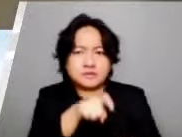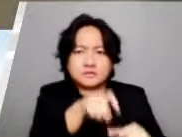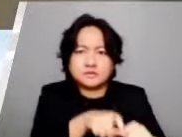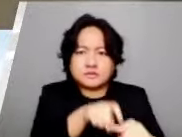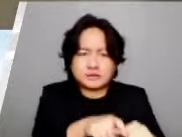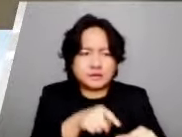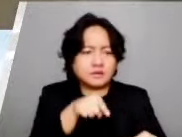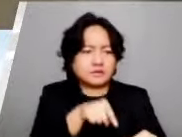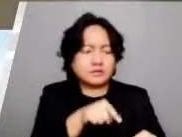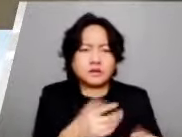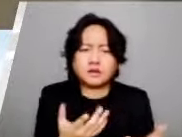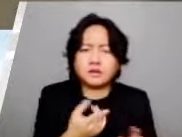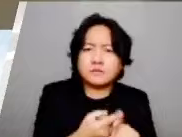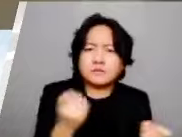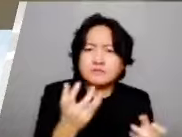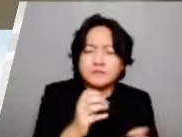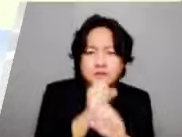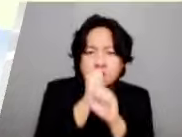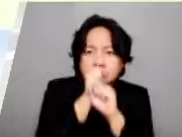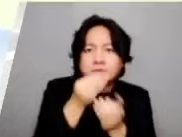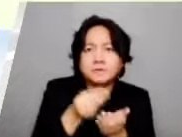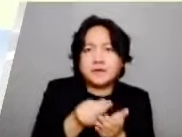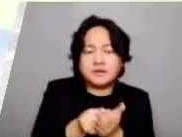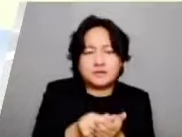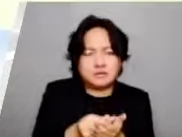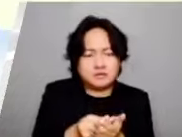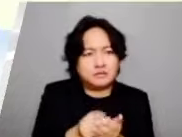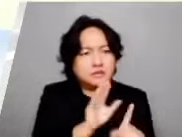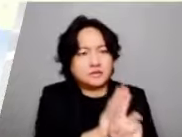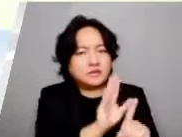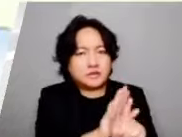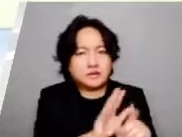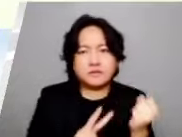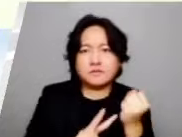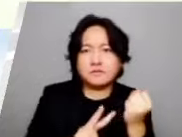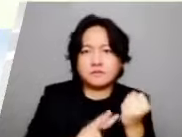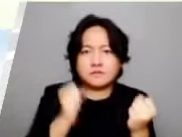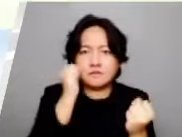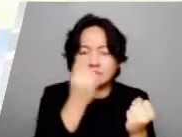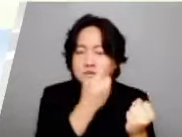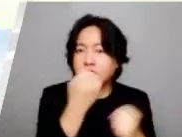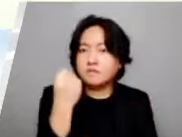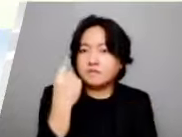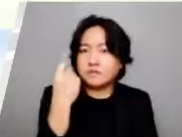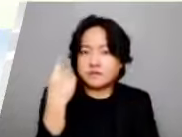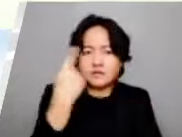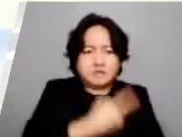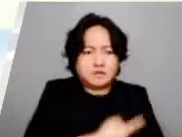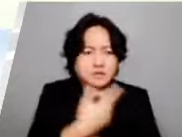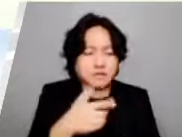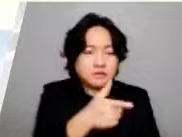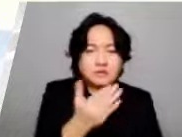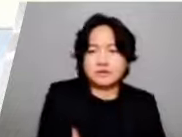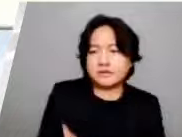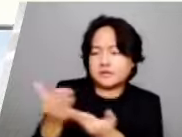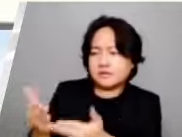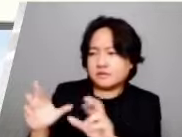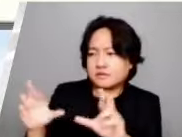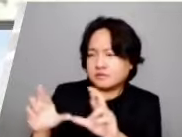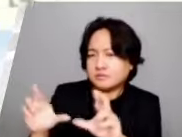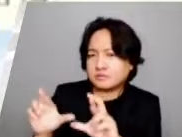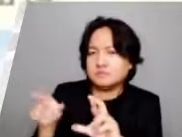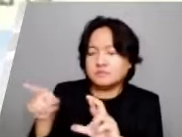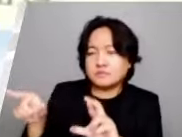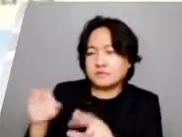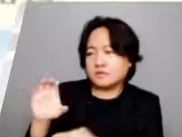na ginastos ng OVP sa loob ng 11 araw. Acknowledgement receipts lang ang isinumite ng OVP sa Commission on Audit